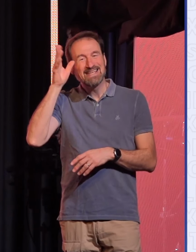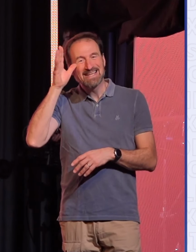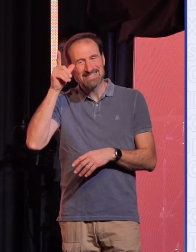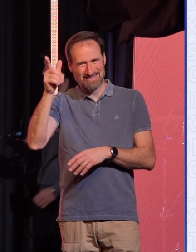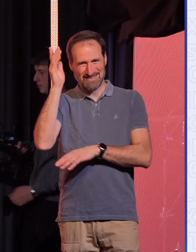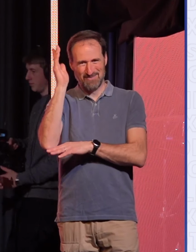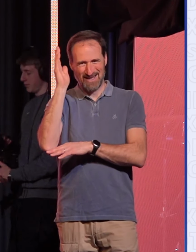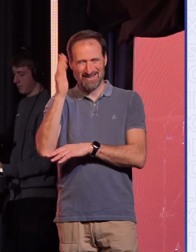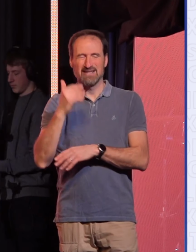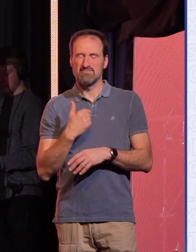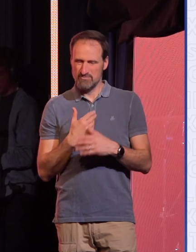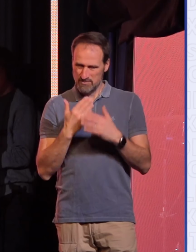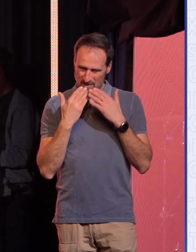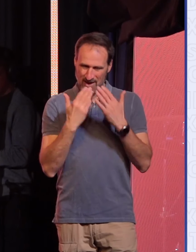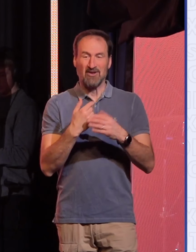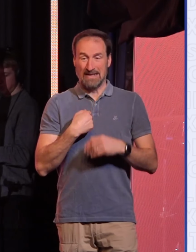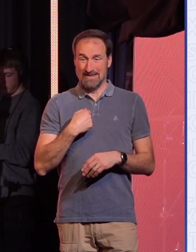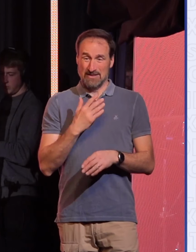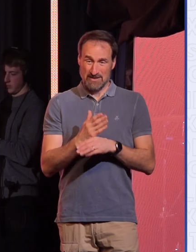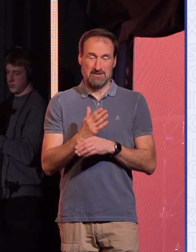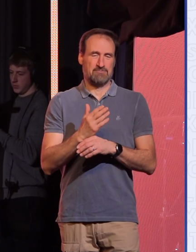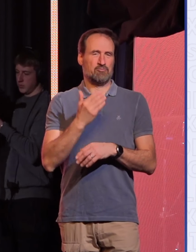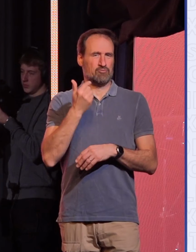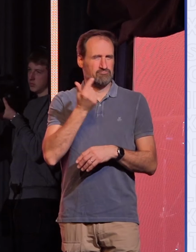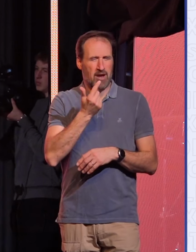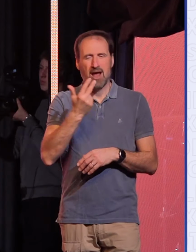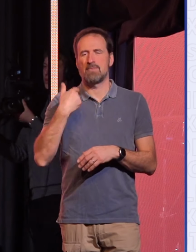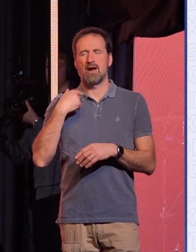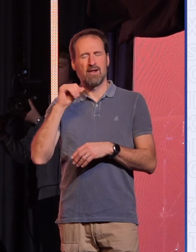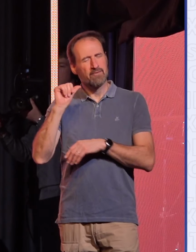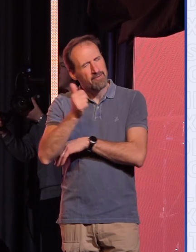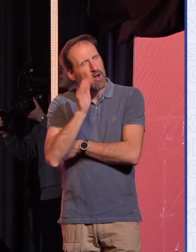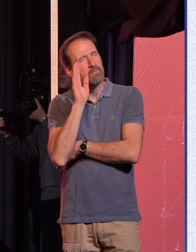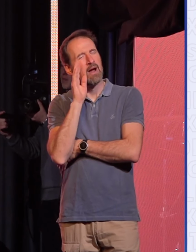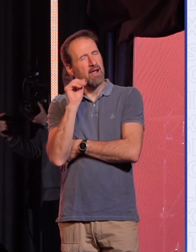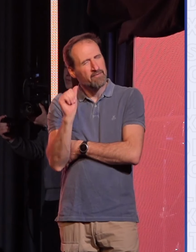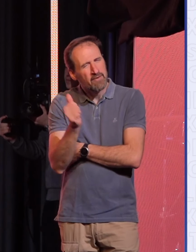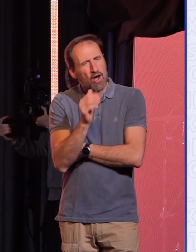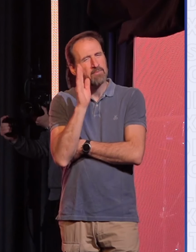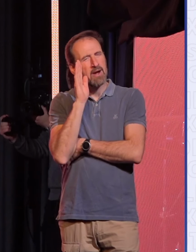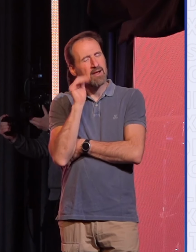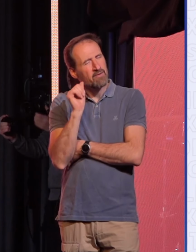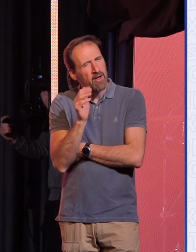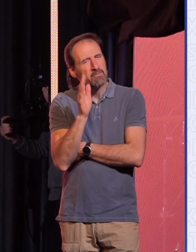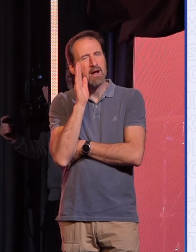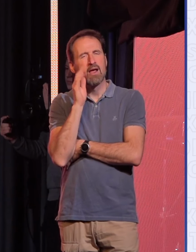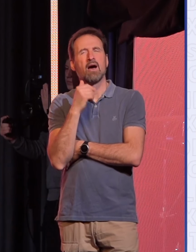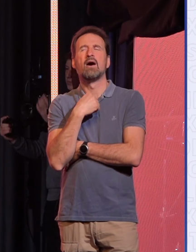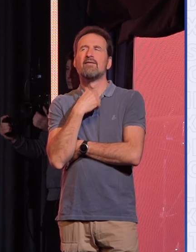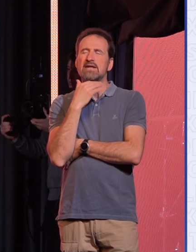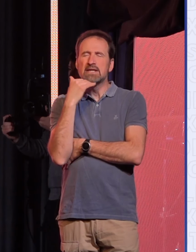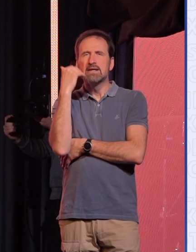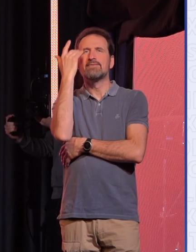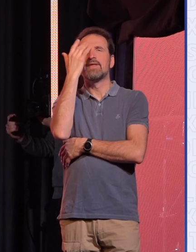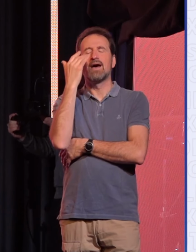paar Mal angehört und habe auch schon echt viel darüber nachgedacht und mich auch schon ausgetauscht mit Menschen und das lohnt sich einfach.